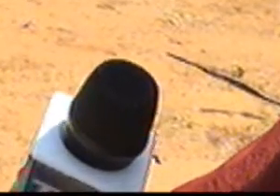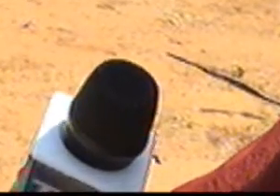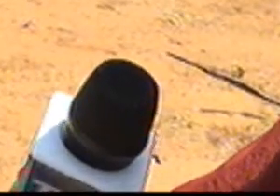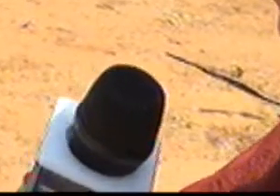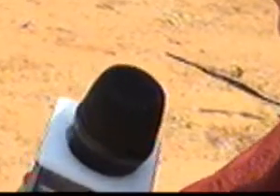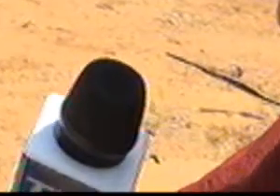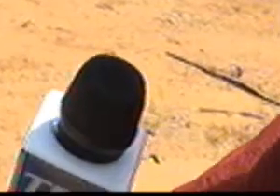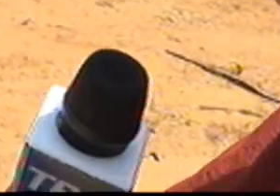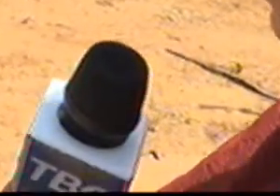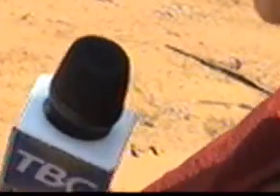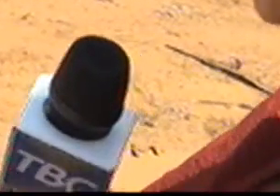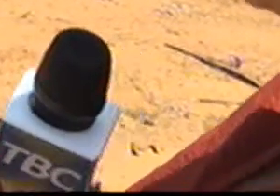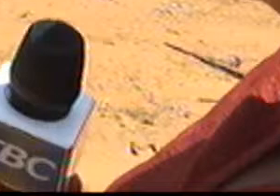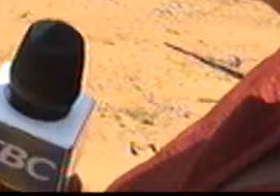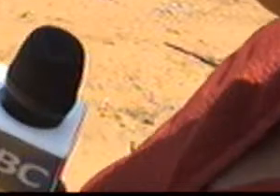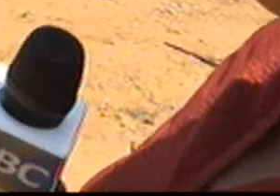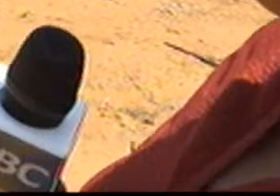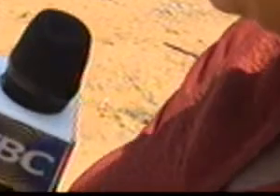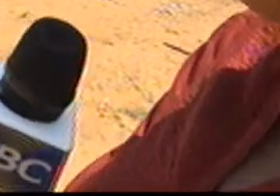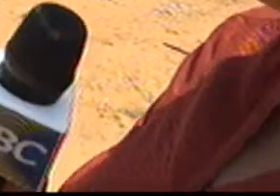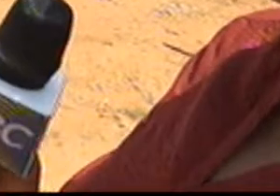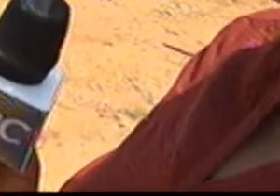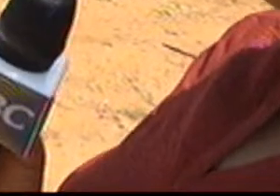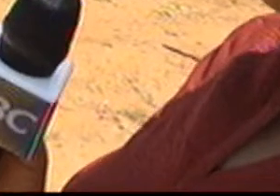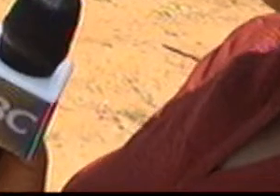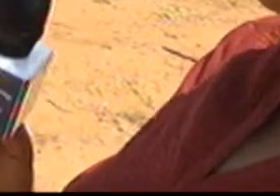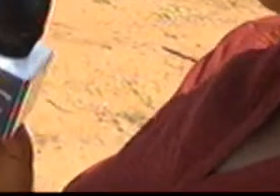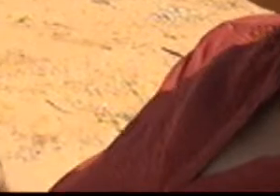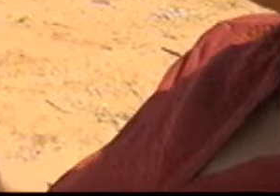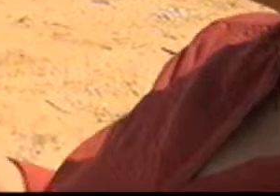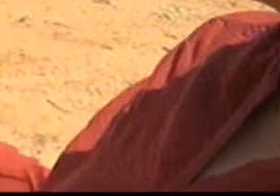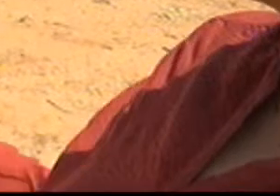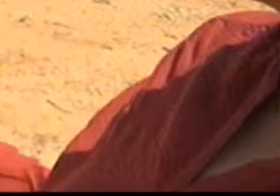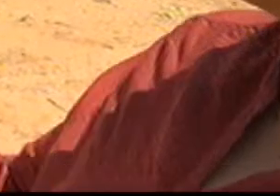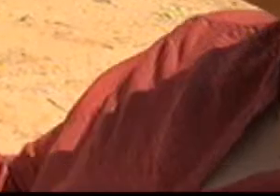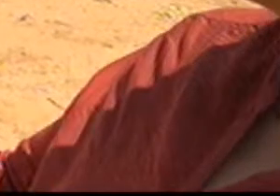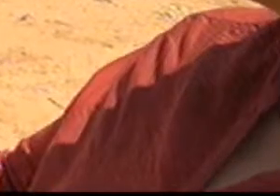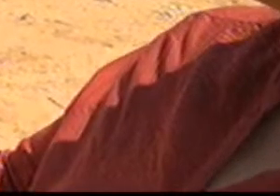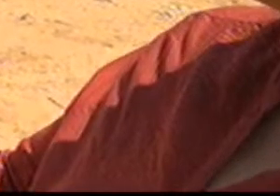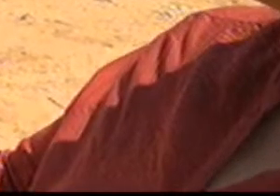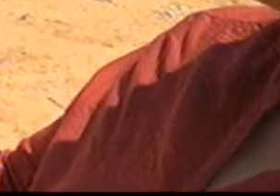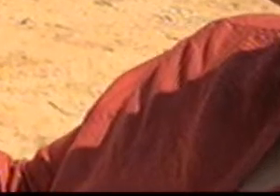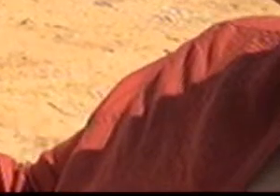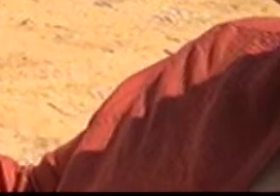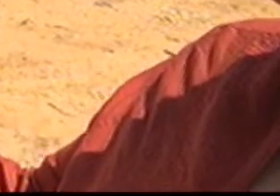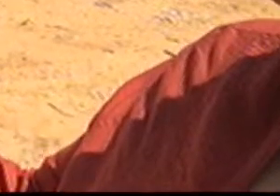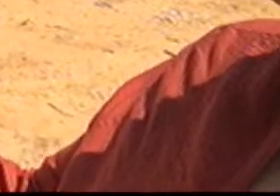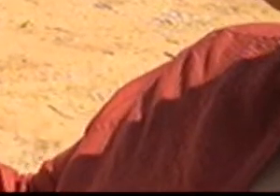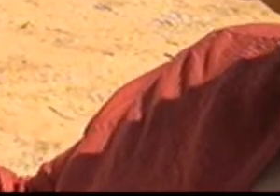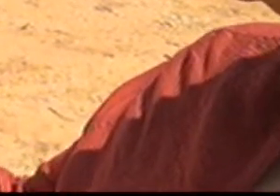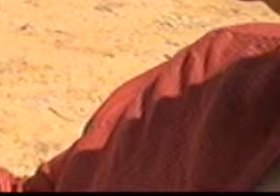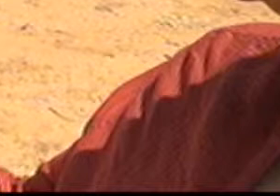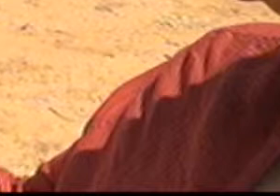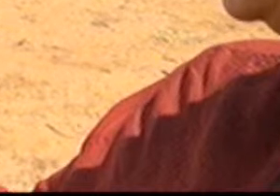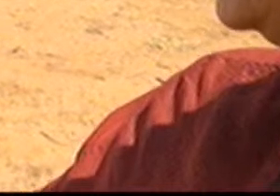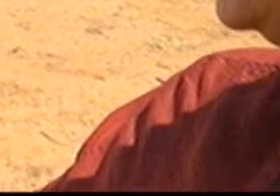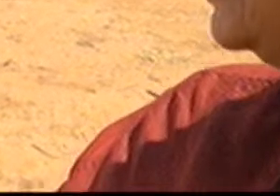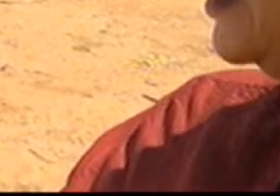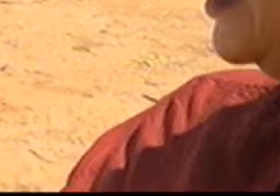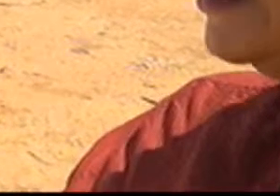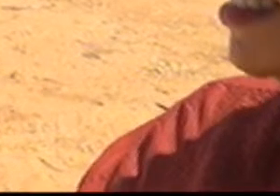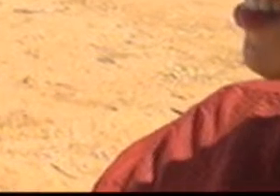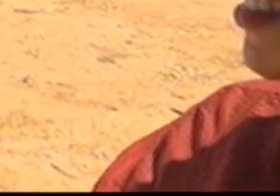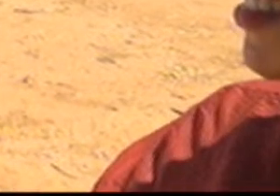wa shule ambao ni wazo kutoka ndani ya bunge ambao wewe pia ni mhusika wa hilo. Kwanza mimi niseme nashukuru sana uongozi wa